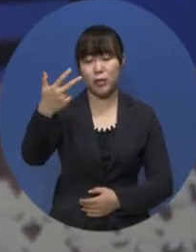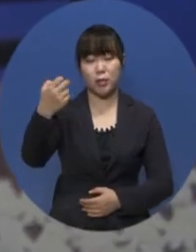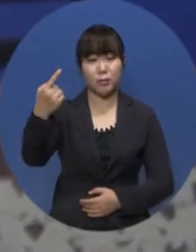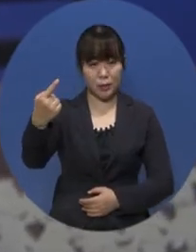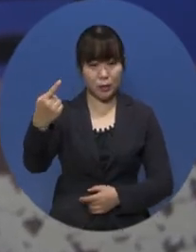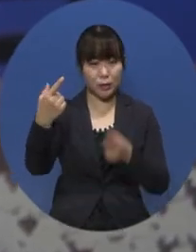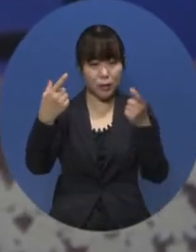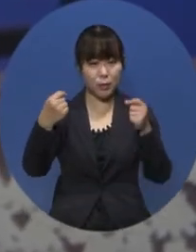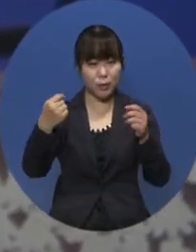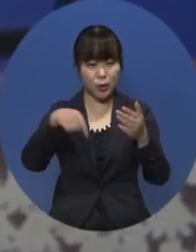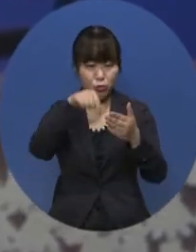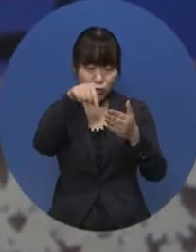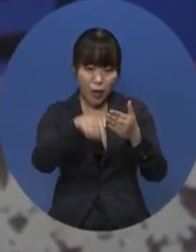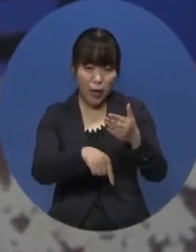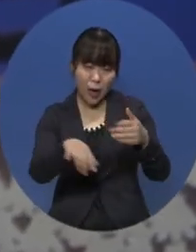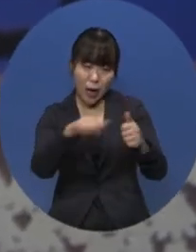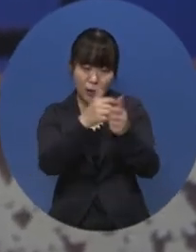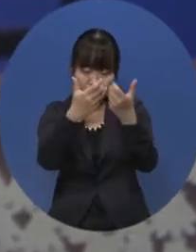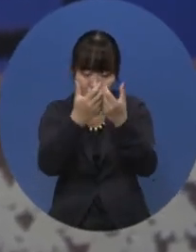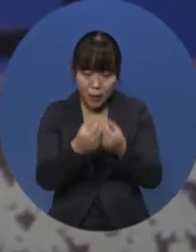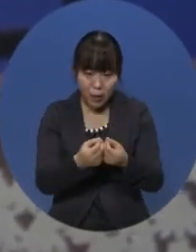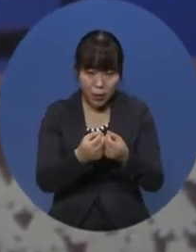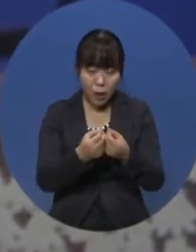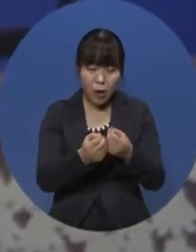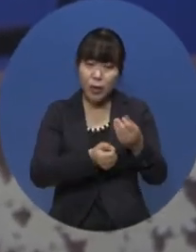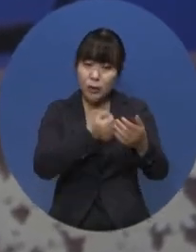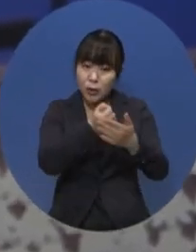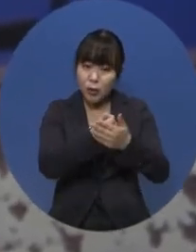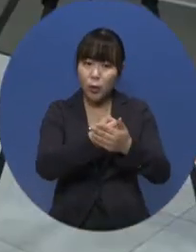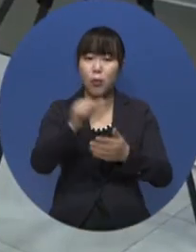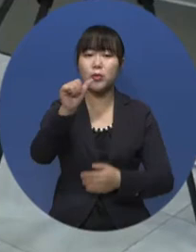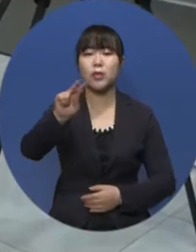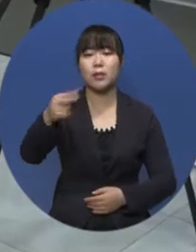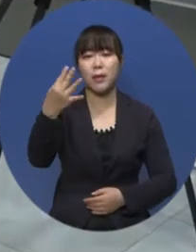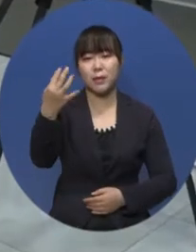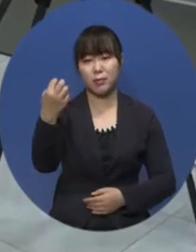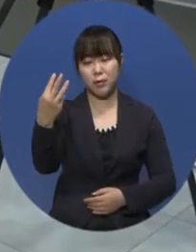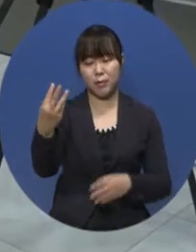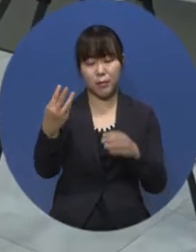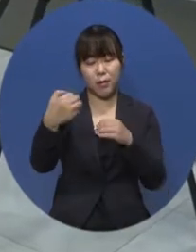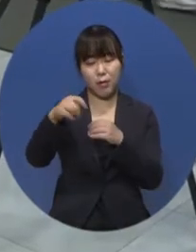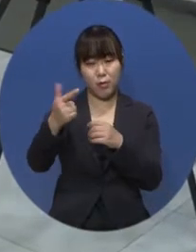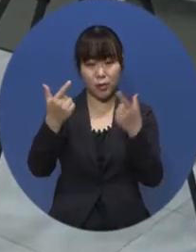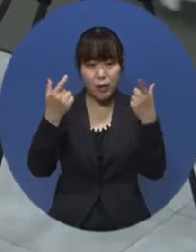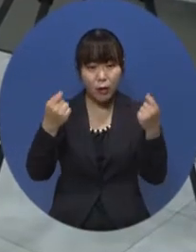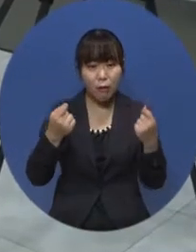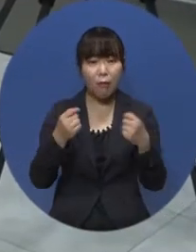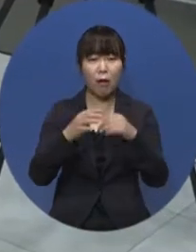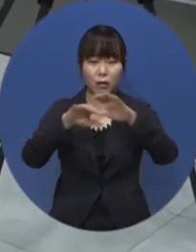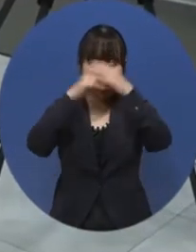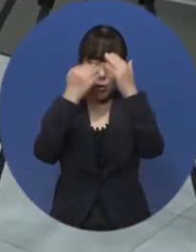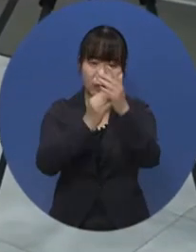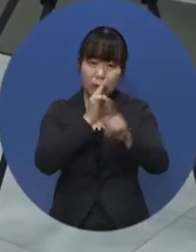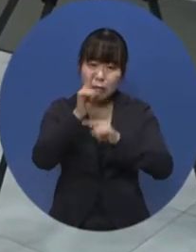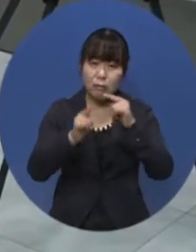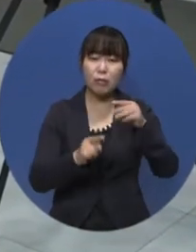16,071건으로 이 가운데 학대 사례로 판정된 것은 5,243건으로 전체 신고의